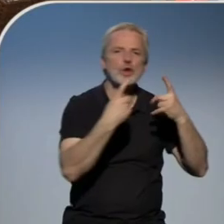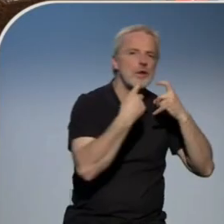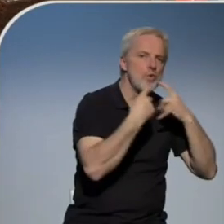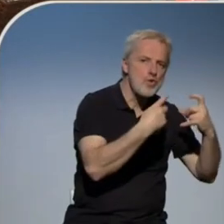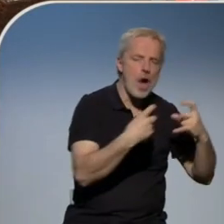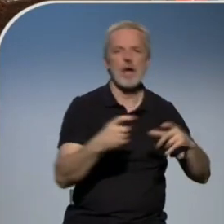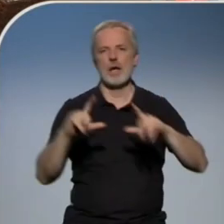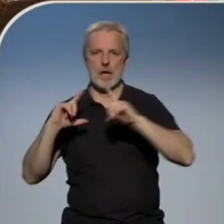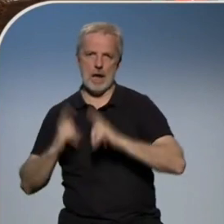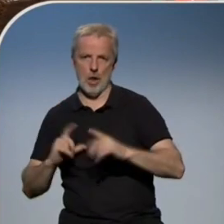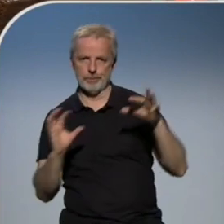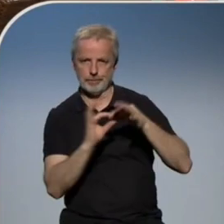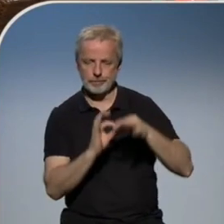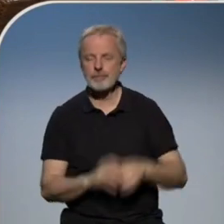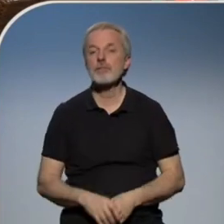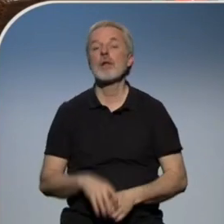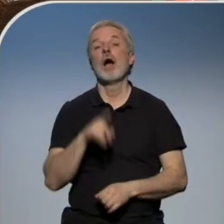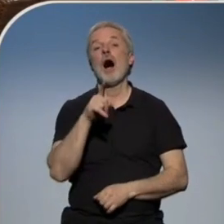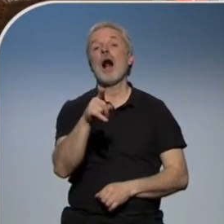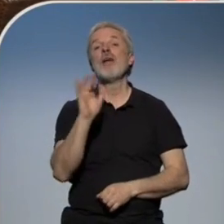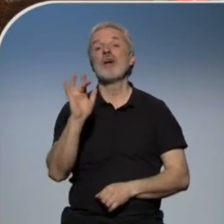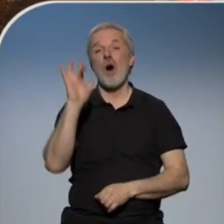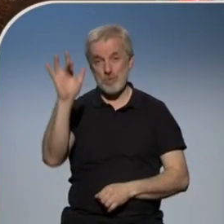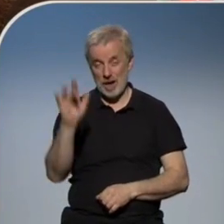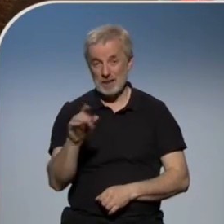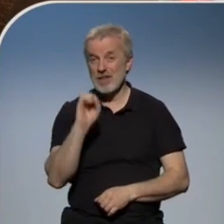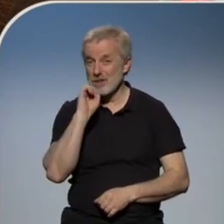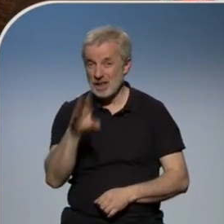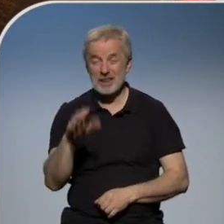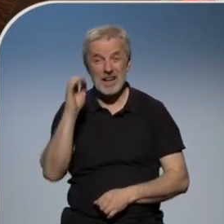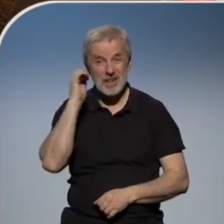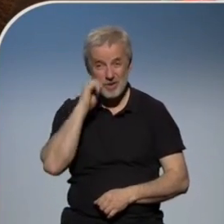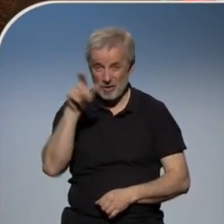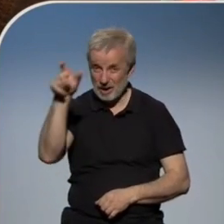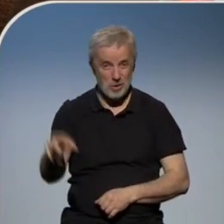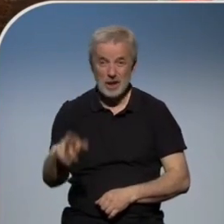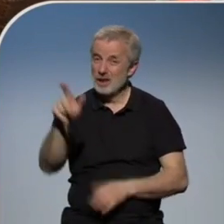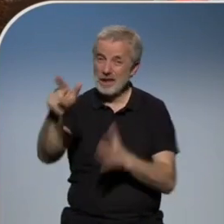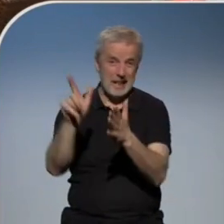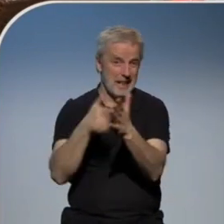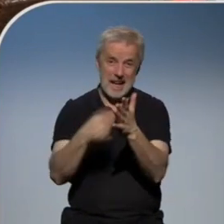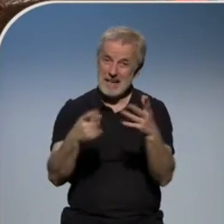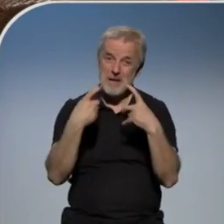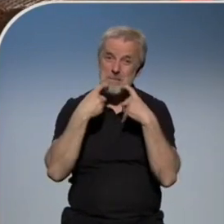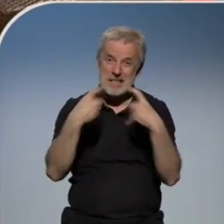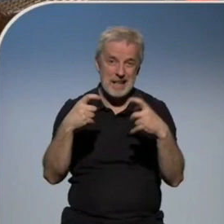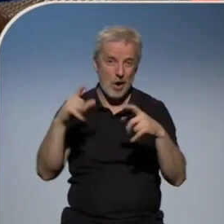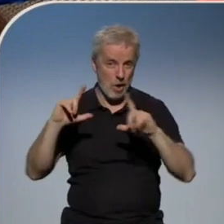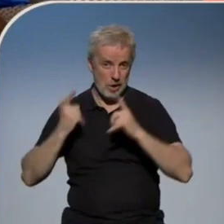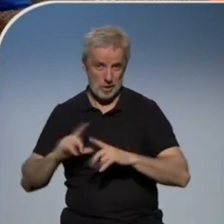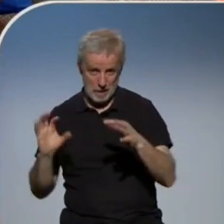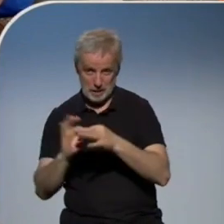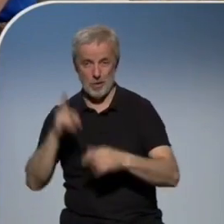nějakou hranici, kdy tomu svému klientovi řeknete opravdu, tohle už to není od hlavy, musíš opravdu jít k běžnému lékaři, protože je tady